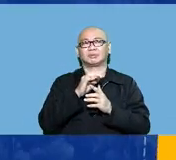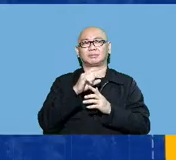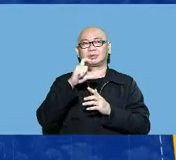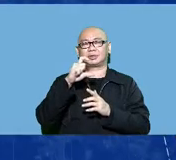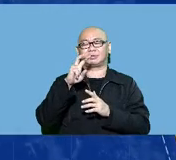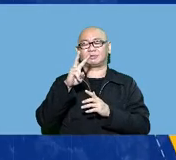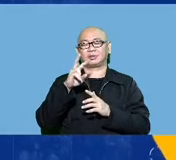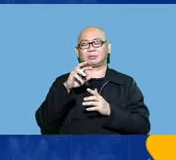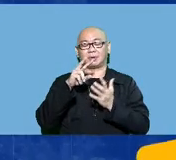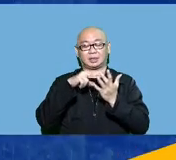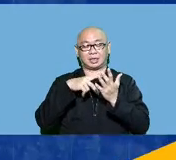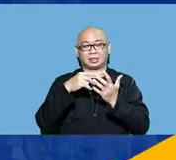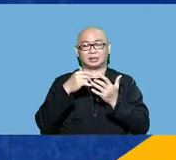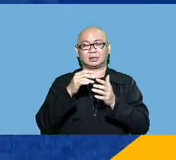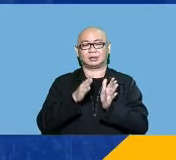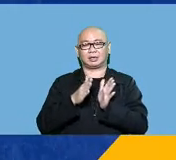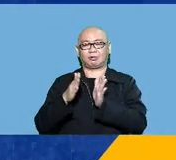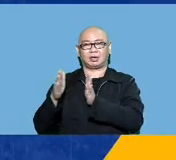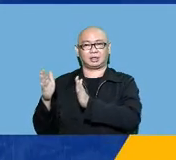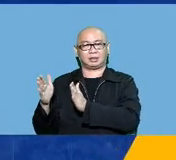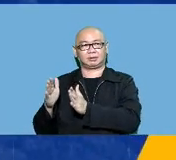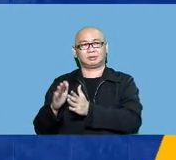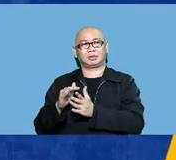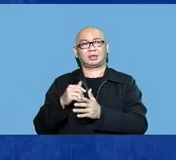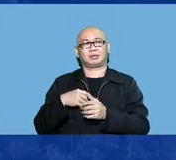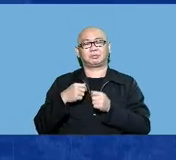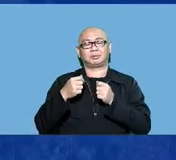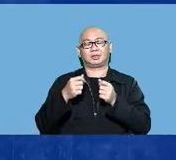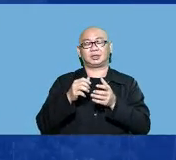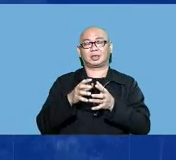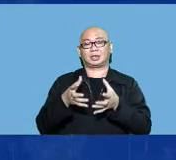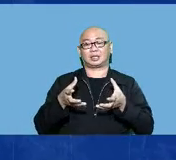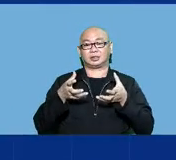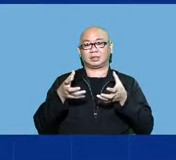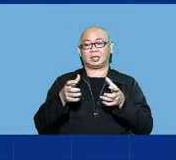Prof. Mohon maaf. Saya langsung diberi hadiah begitu SK